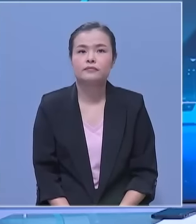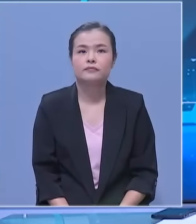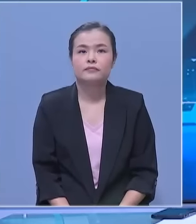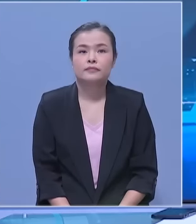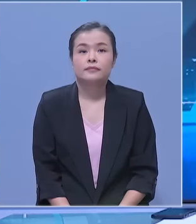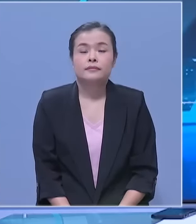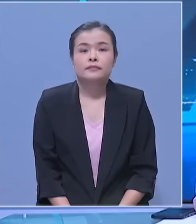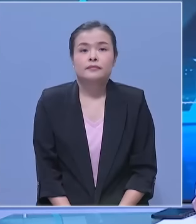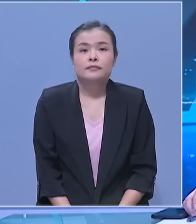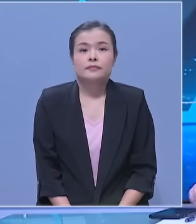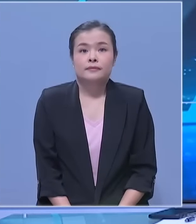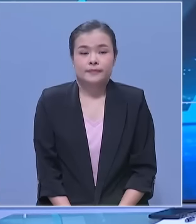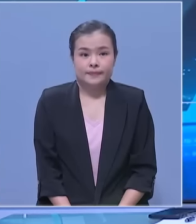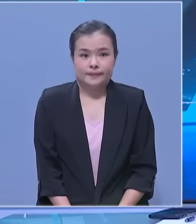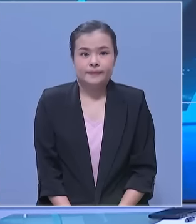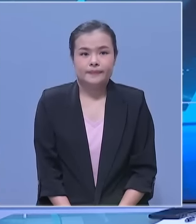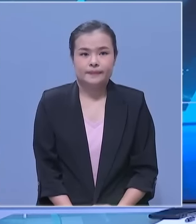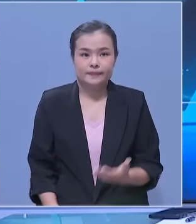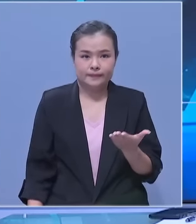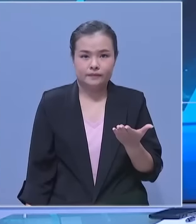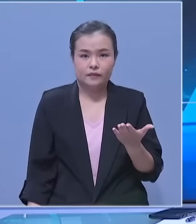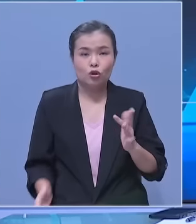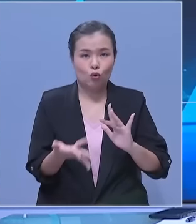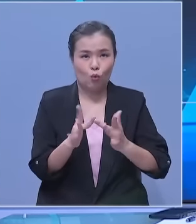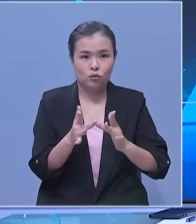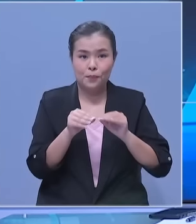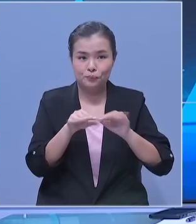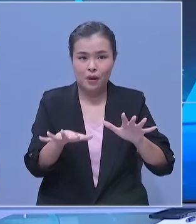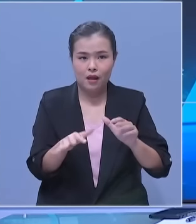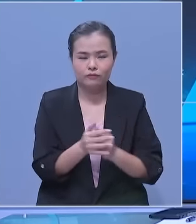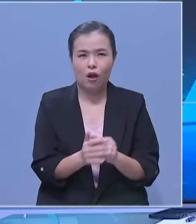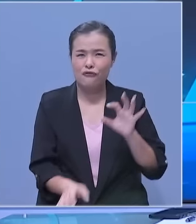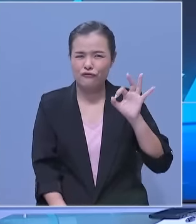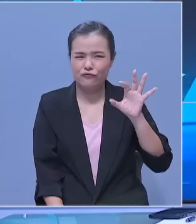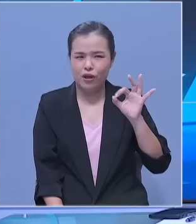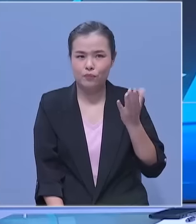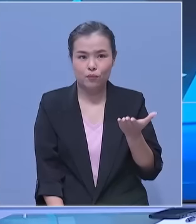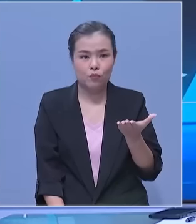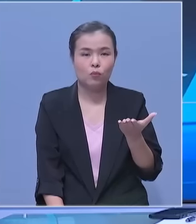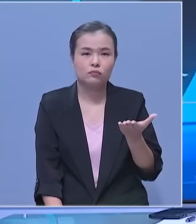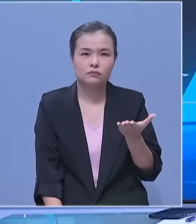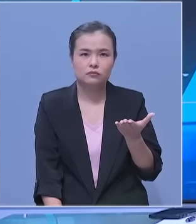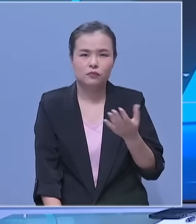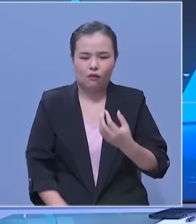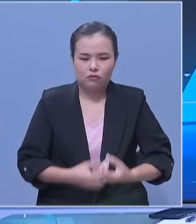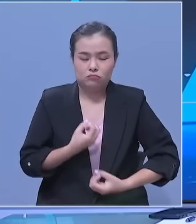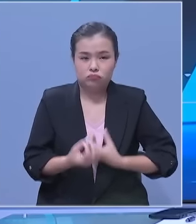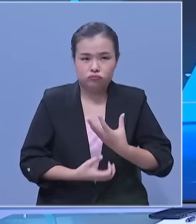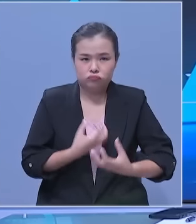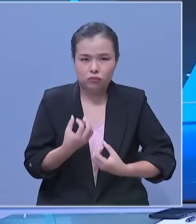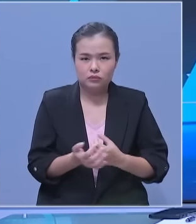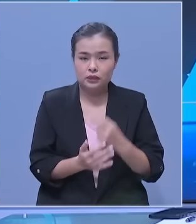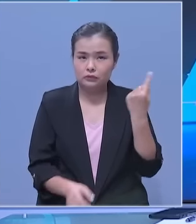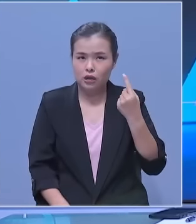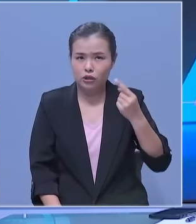เอาสลับไปดูอีกหนึ่งเรื่องนะคะที่เป็นกระแสในโลกโซเชียลเพราะว่ามีผู้ใช้ Facebook คนหนึ่งก็ออกมาระบายความในใจบอกว่าจะไปเที่ยว